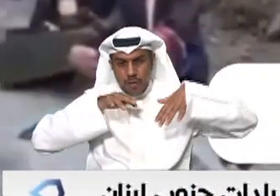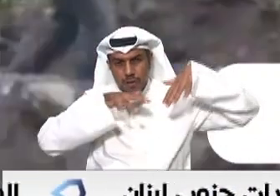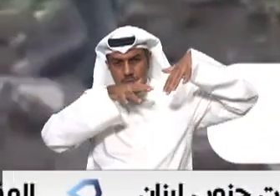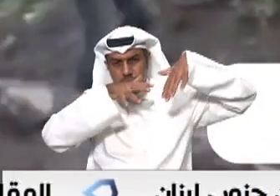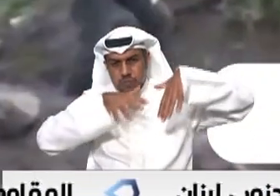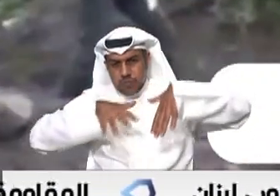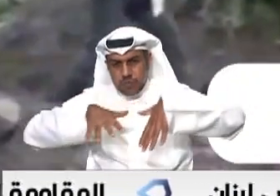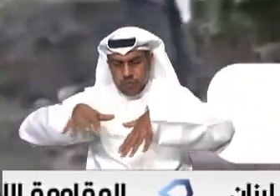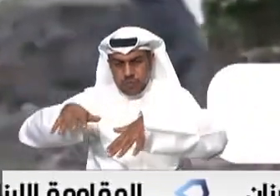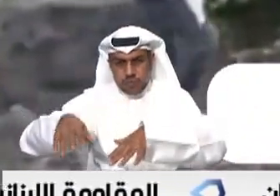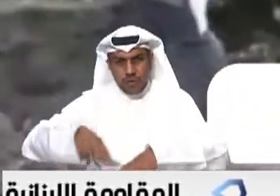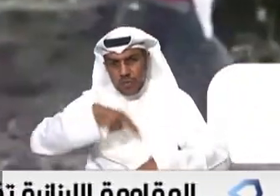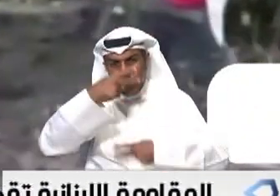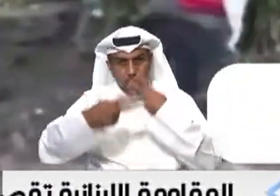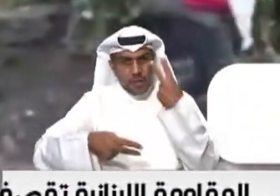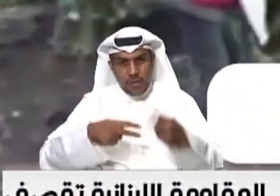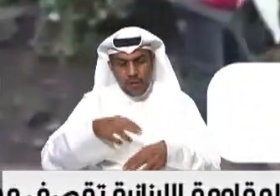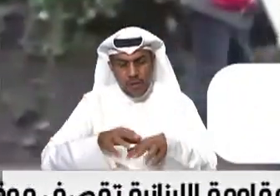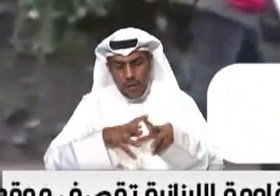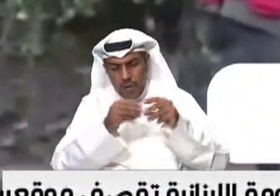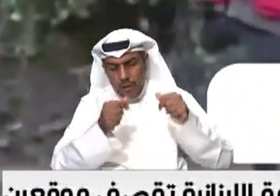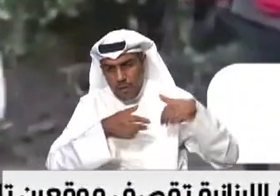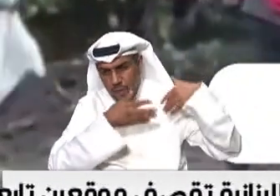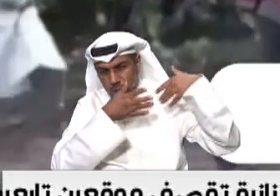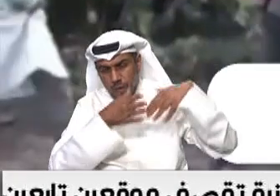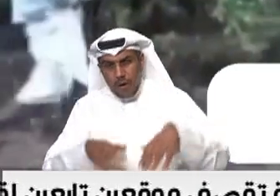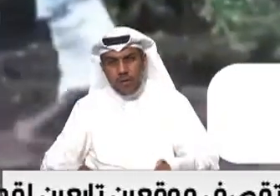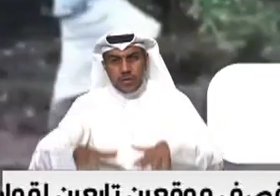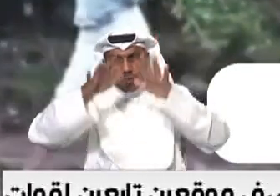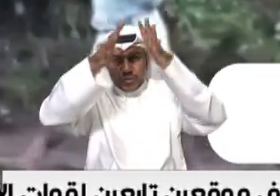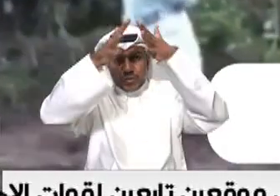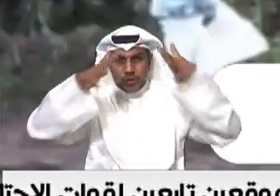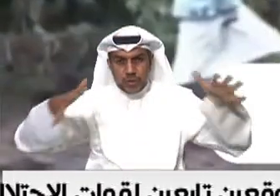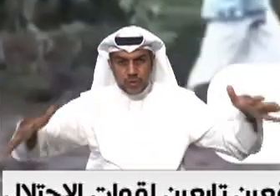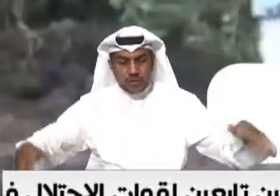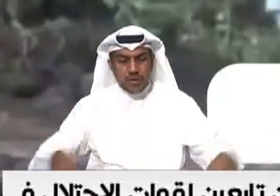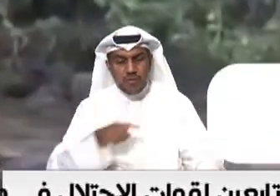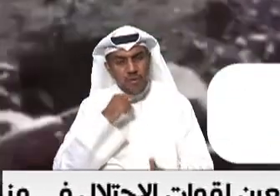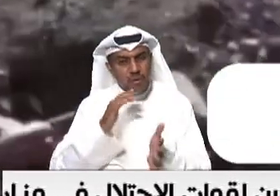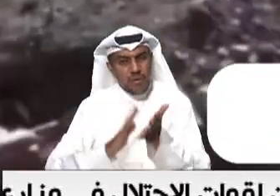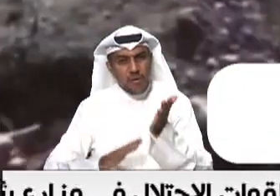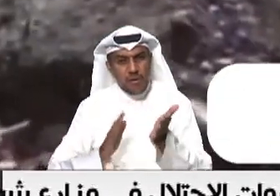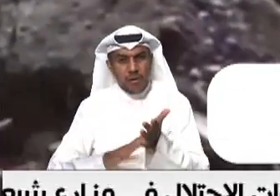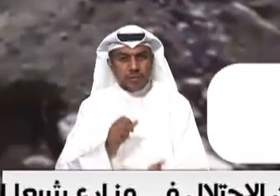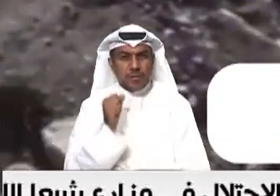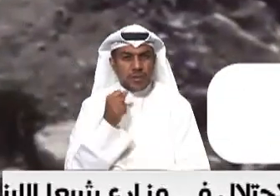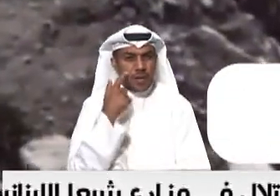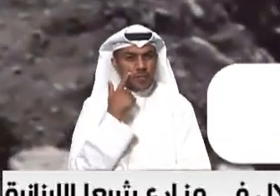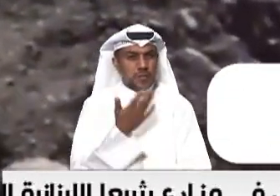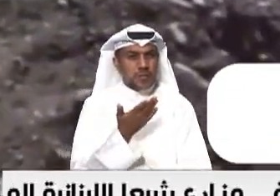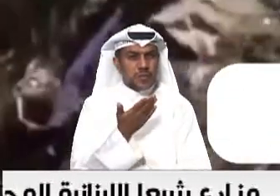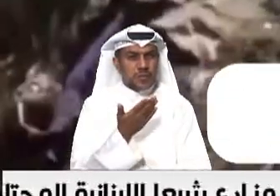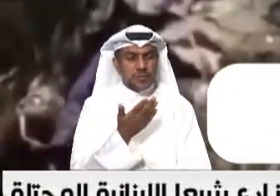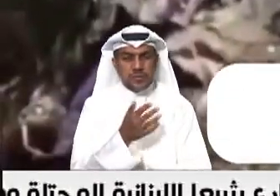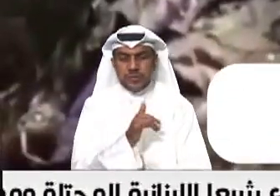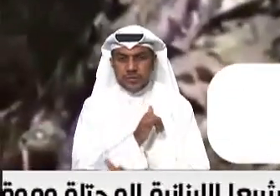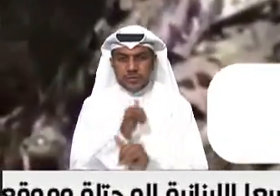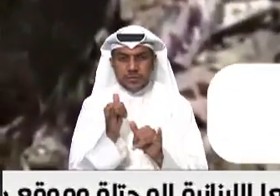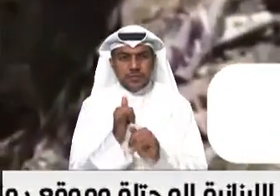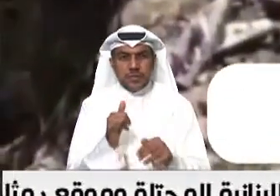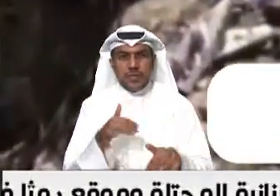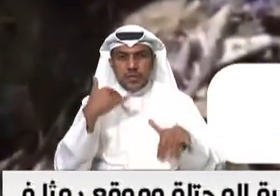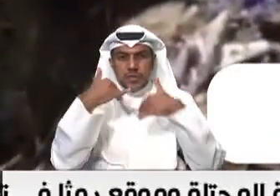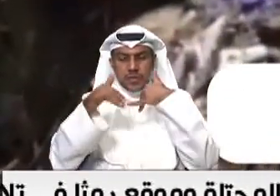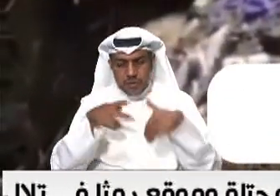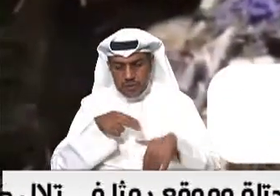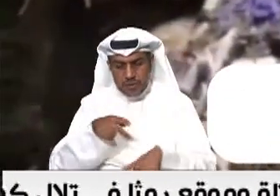إلى أماكن بعيدة في المنطقة الجبلية الوعرة المطلة على الأغوار والمنحدرات العميقة تسببت في انقطاع أغلب الطرقات